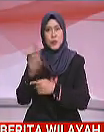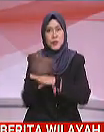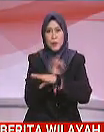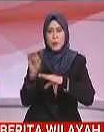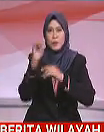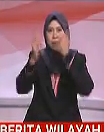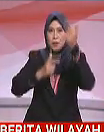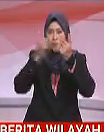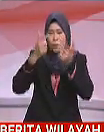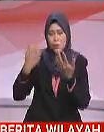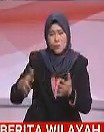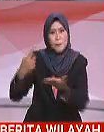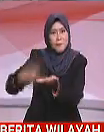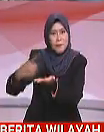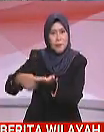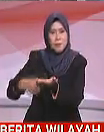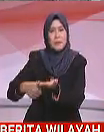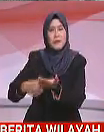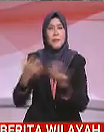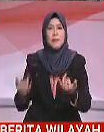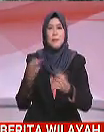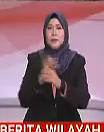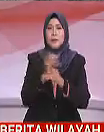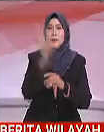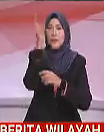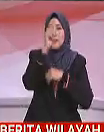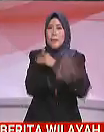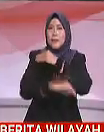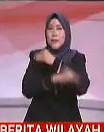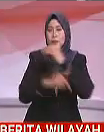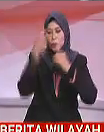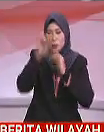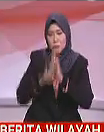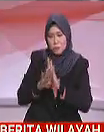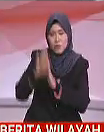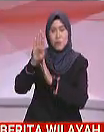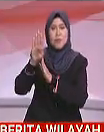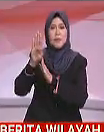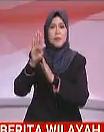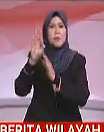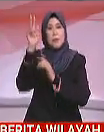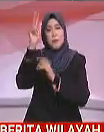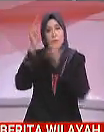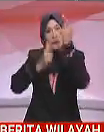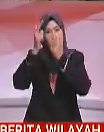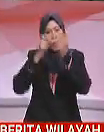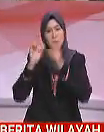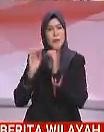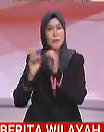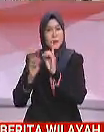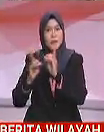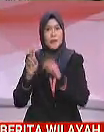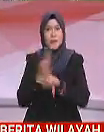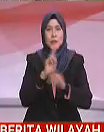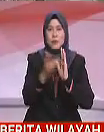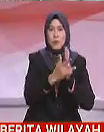Sarawak telah dibincangkan, antaranya inisiatif kerajaan negeri membangunkan industri pelancongan digital khususnya menerusi